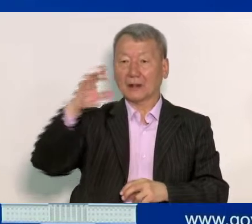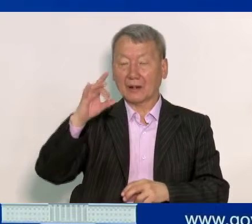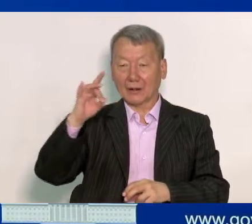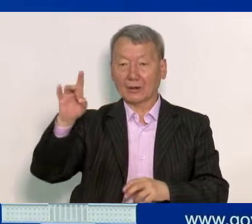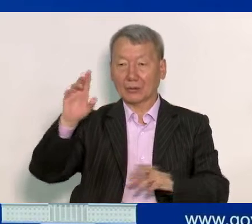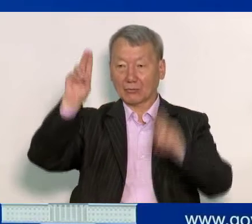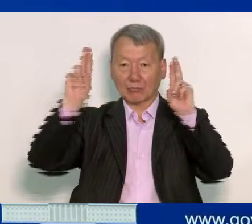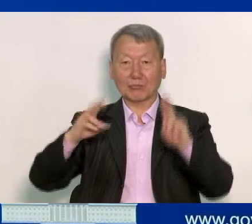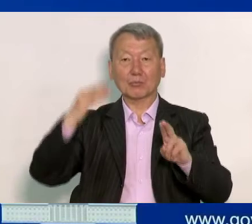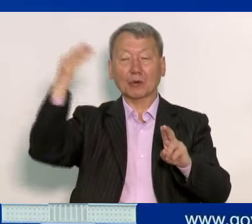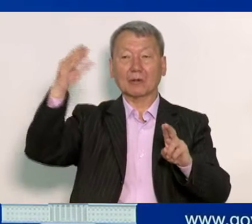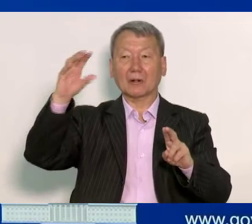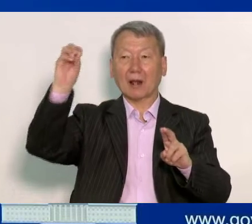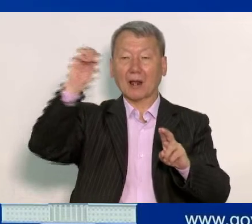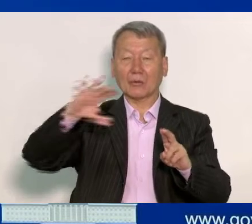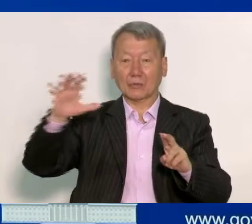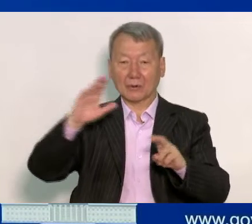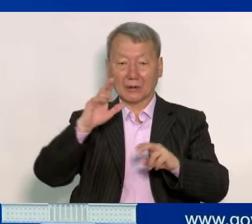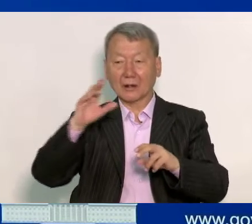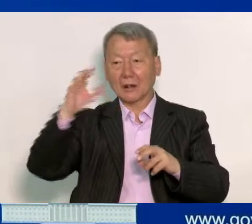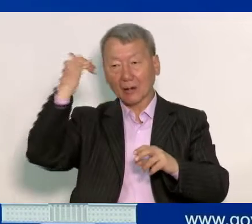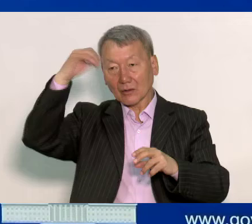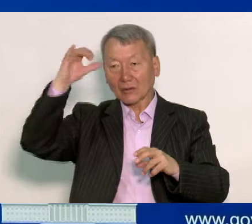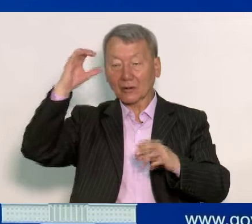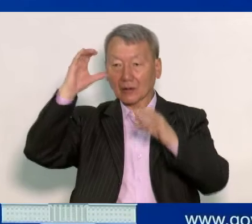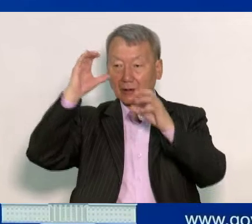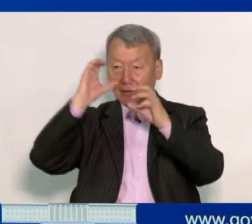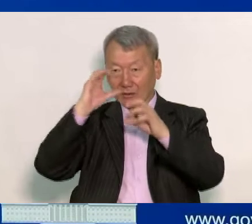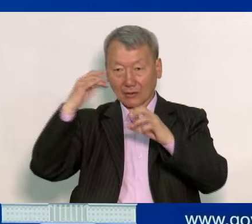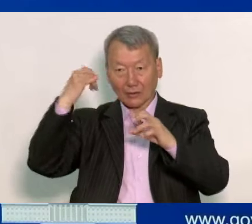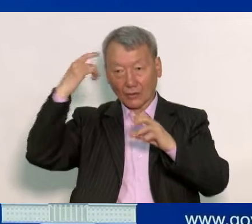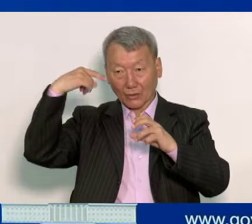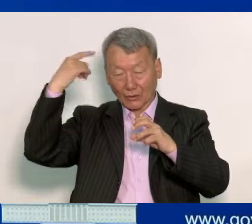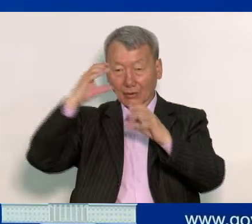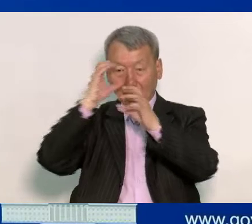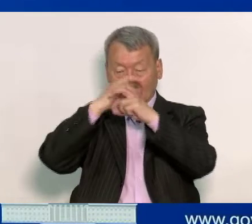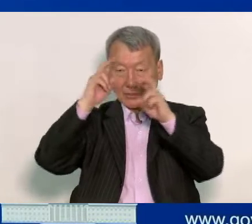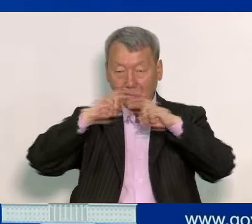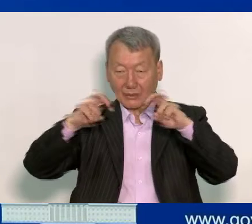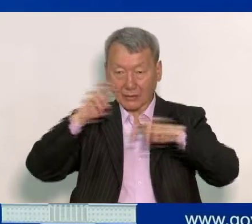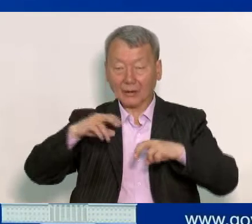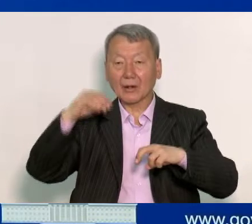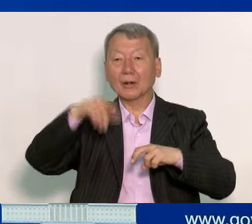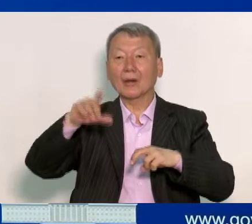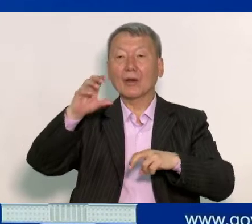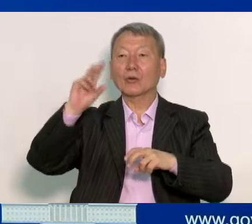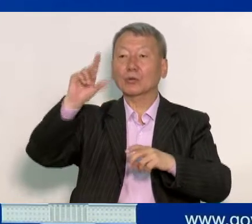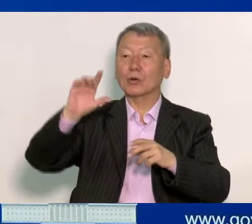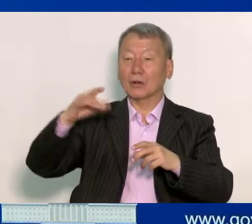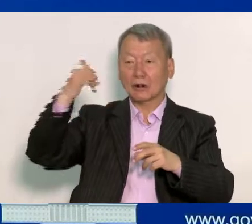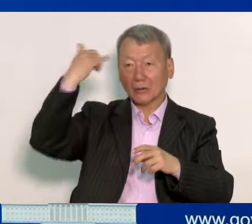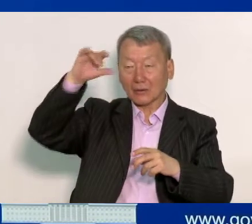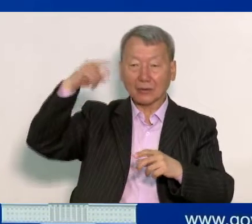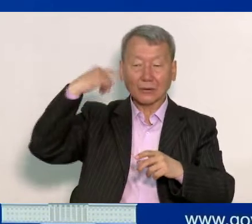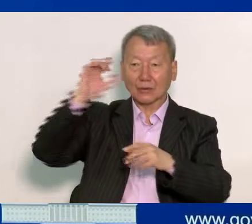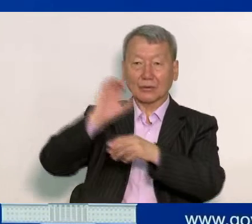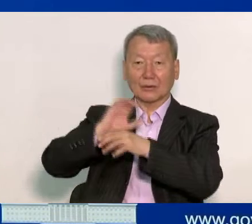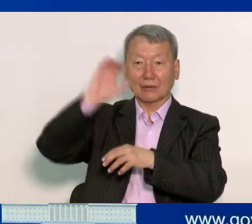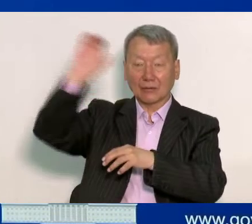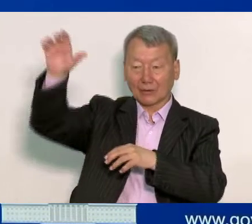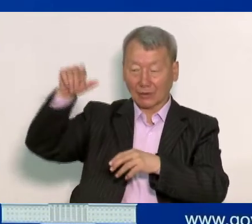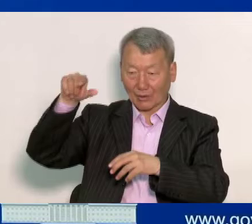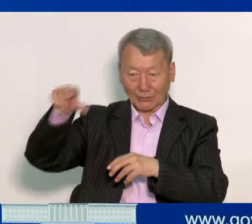реестрине кирген лабораториялар. Булар азыр баардык изилдөө иштерин жана сыртка чыгып атканда иште өндүрүлүп